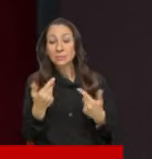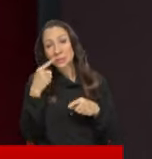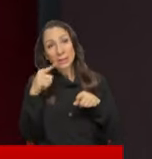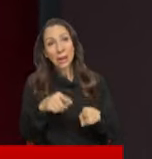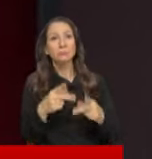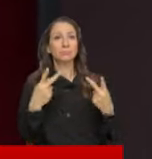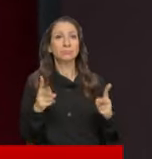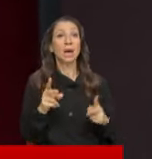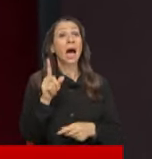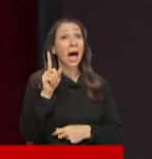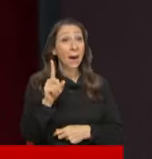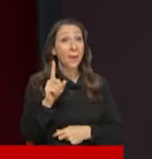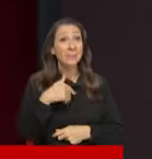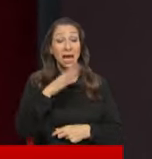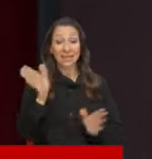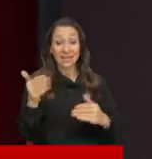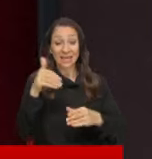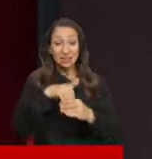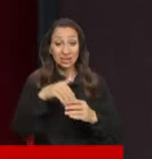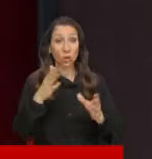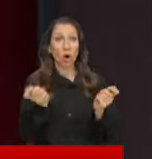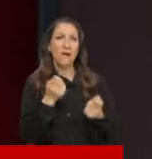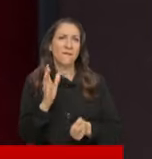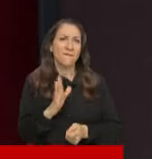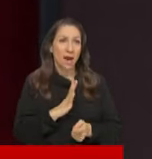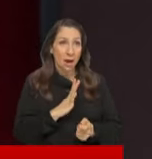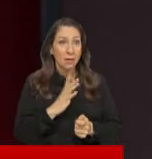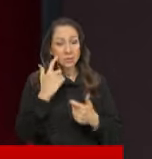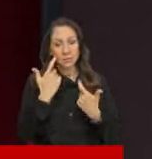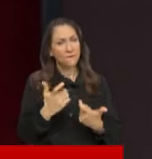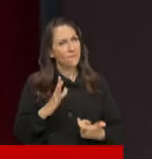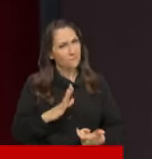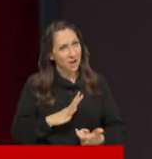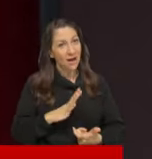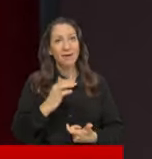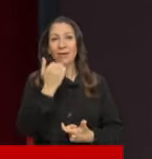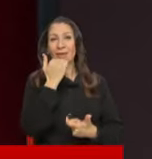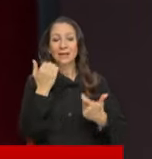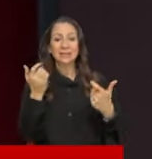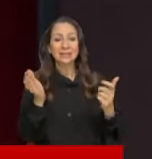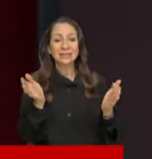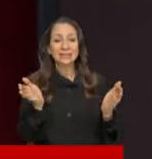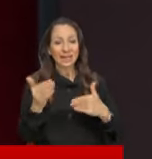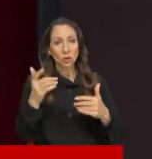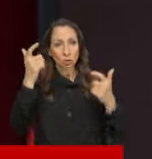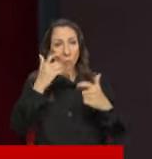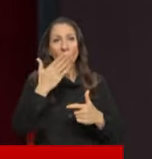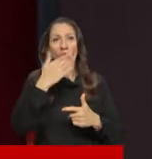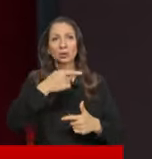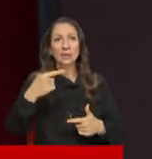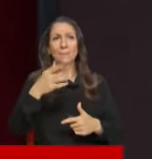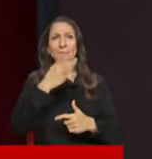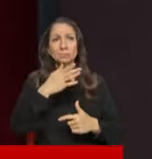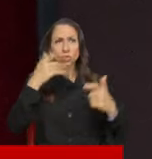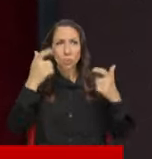edebilirler ancak Bizim her sandıkta görevlilerimiz var müşahitler var yedek sandık sorumlular mız var okul kat sorumlular